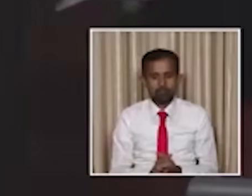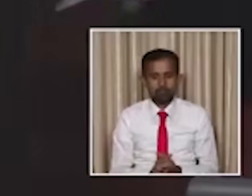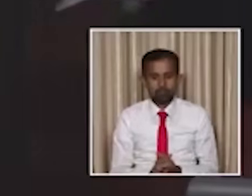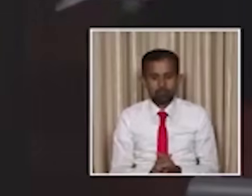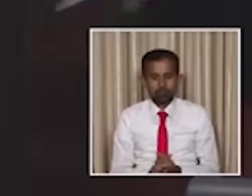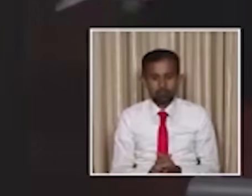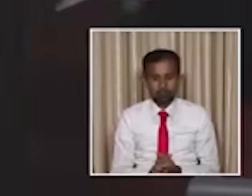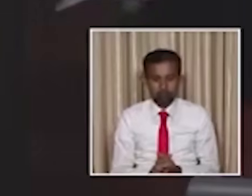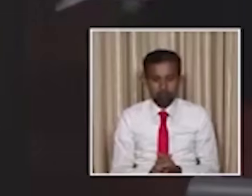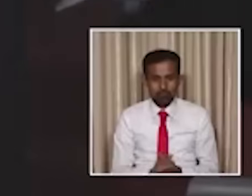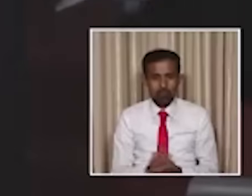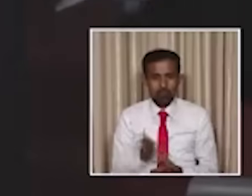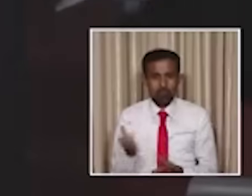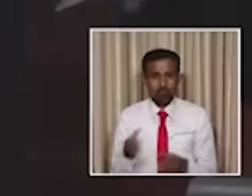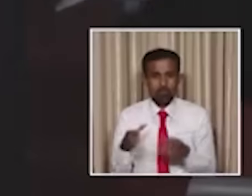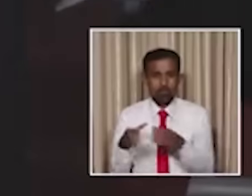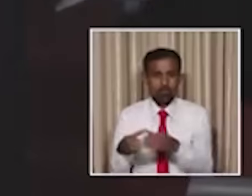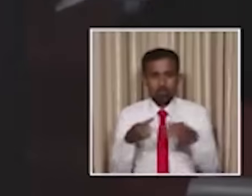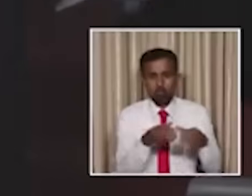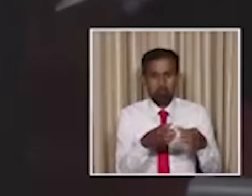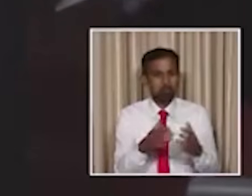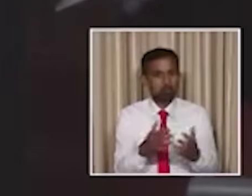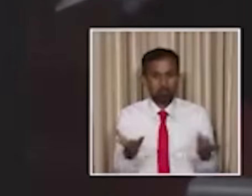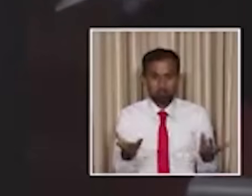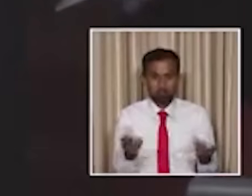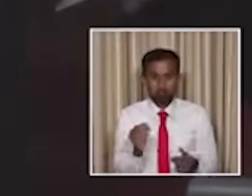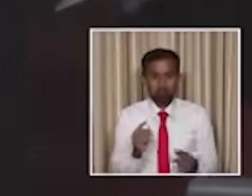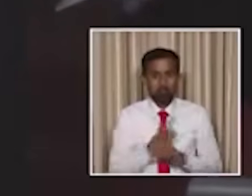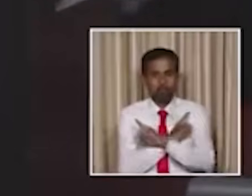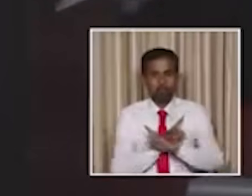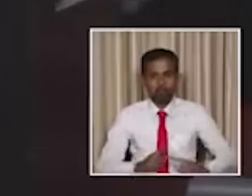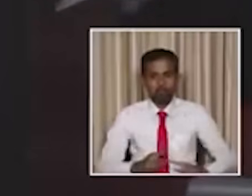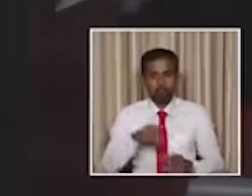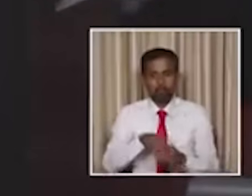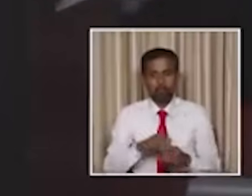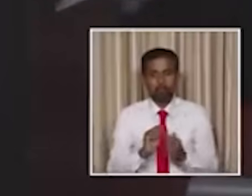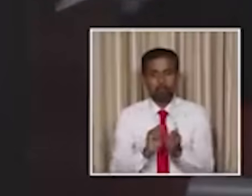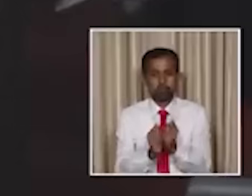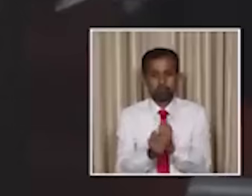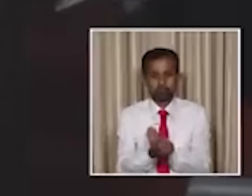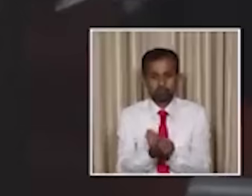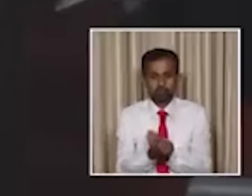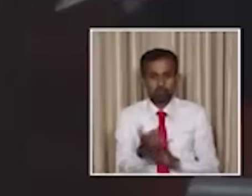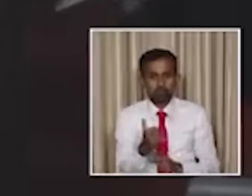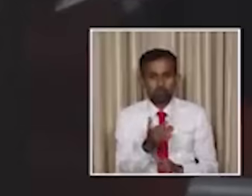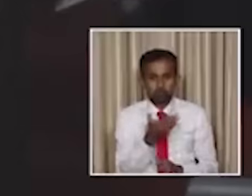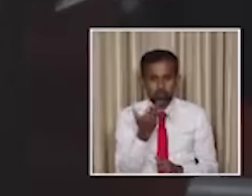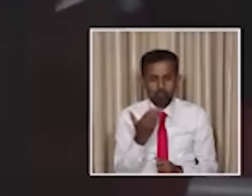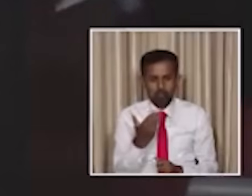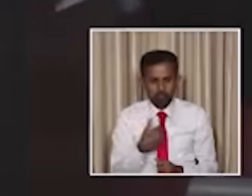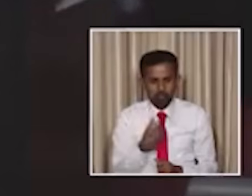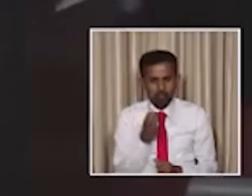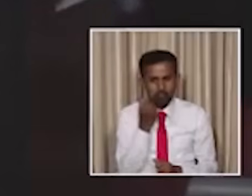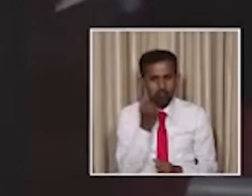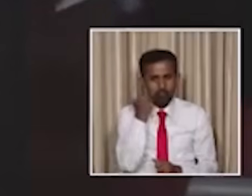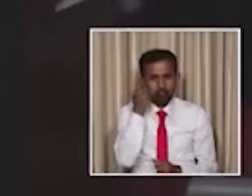சிந்திப்பதுண்டு. இந்த ஒட்டுண்ணிகள் தான் அவர் ஒட்டகத்தில் வந்து அடிப்பார், பஞ்ச கல்யாணி குதிரை கட்டி வந்து அடிப்பார், தங்க ரதத்தில் வந்து